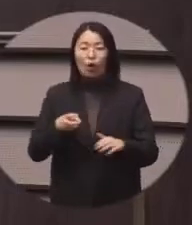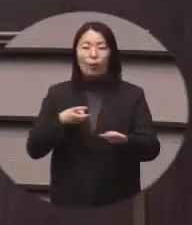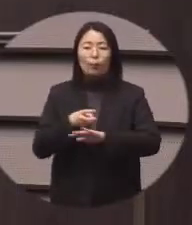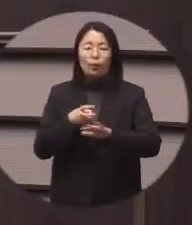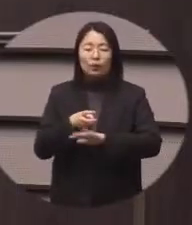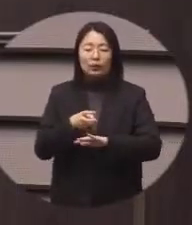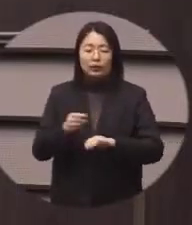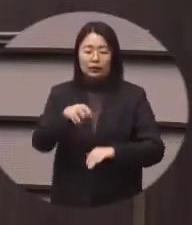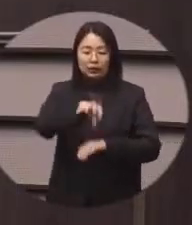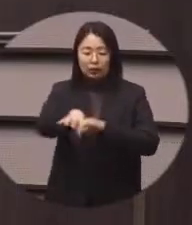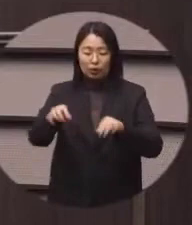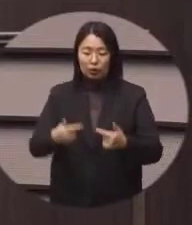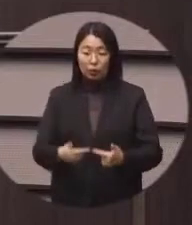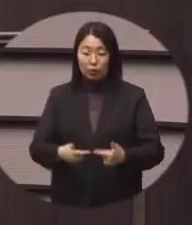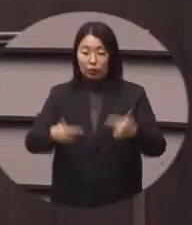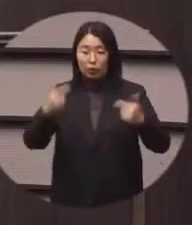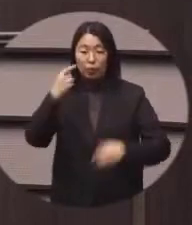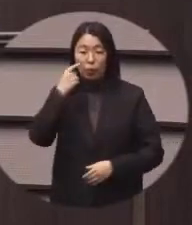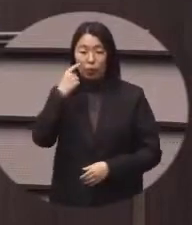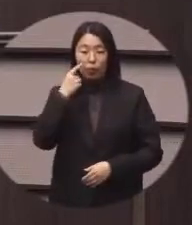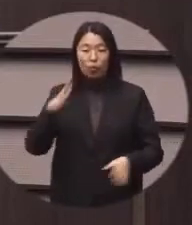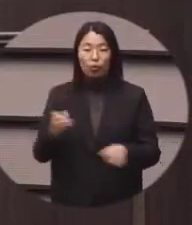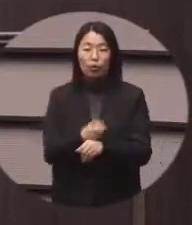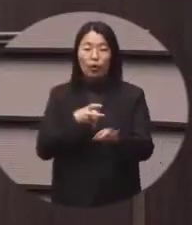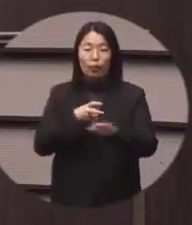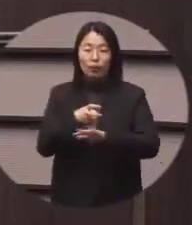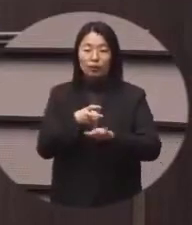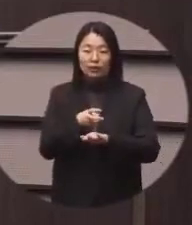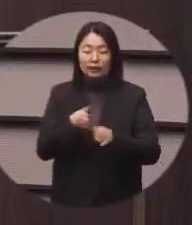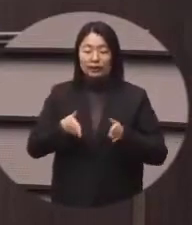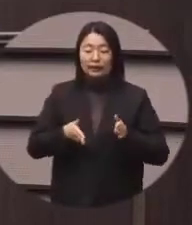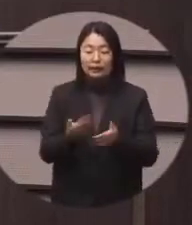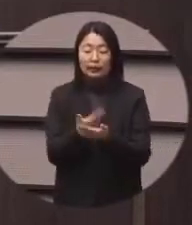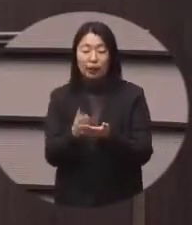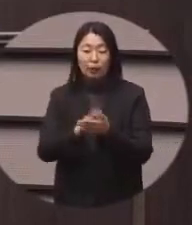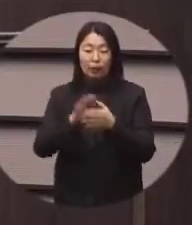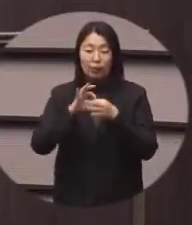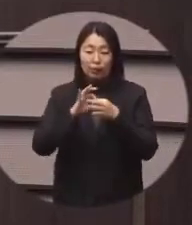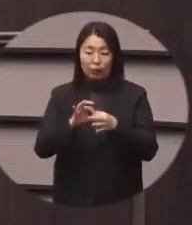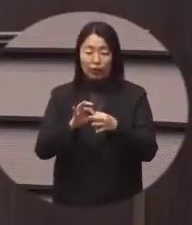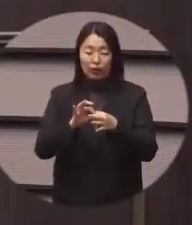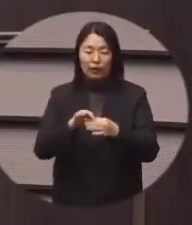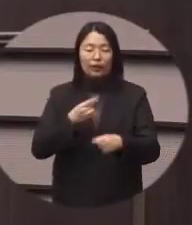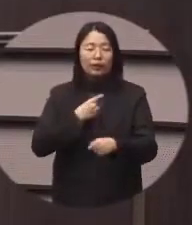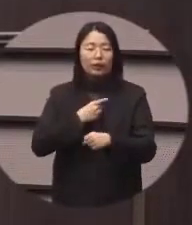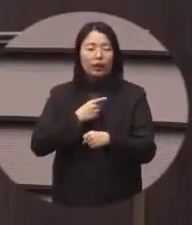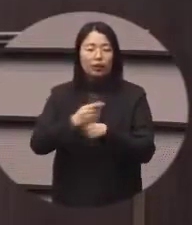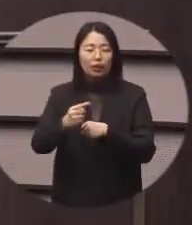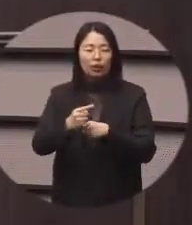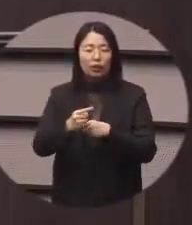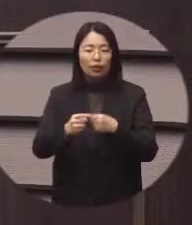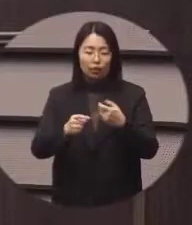체계 구축과 통합버스 노선 개편안을 포함한 사항으로 내년